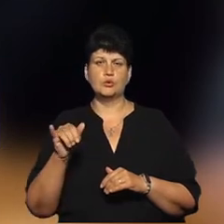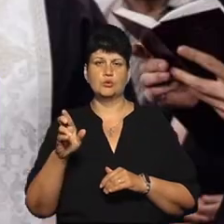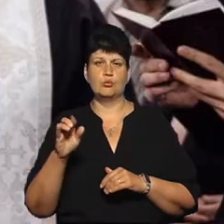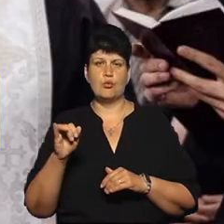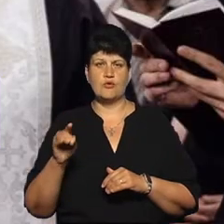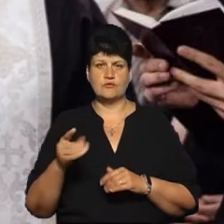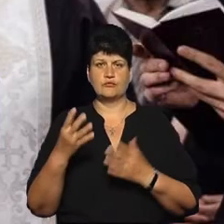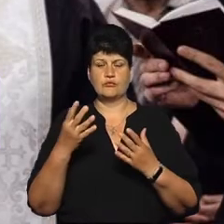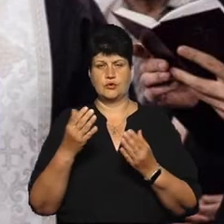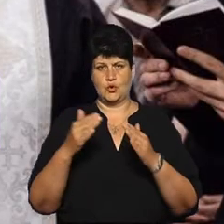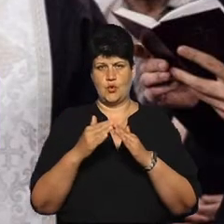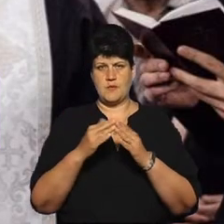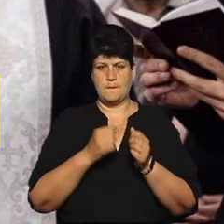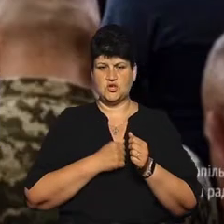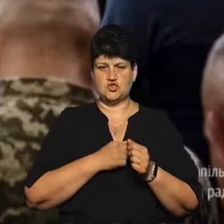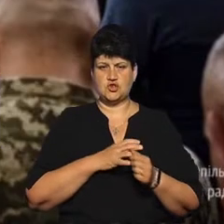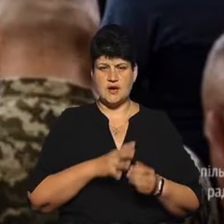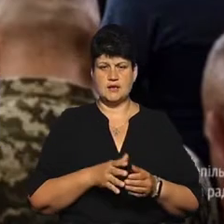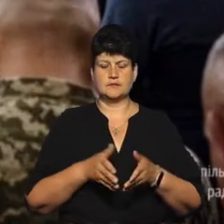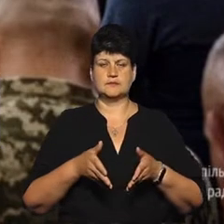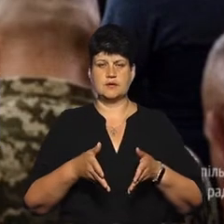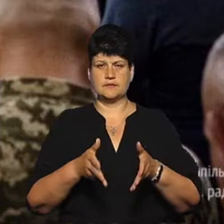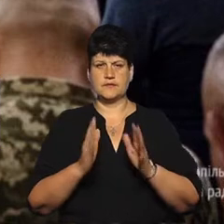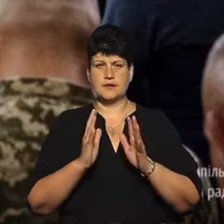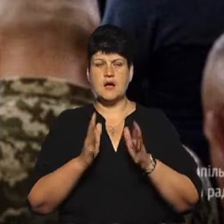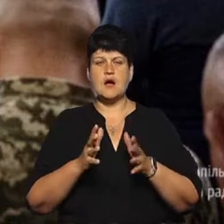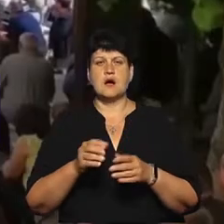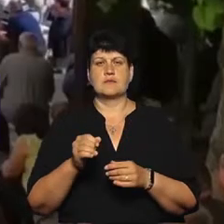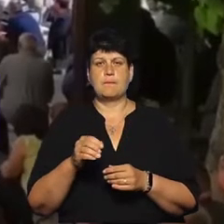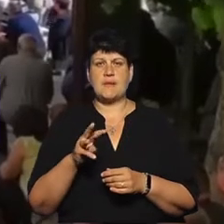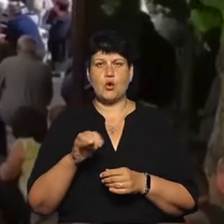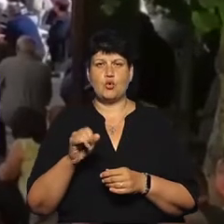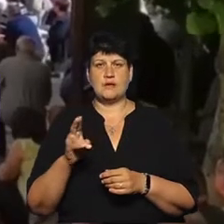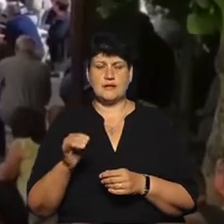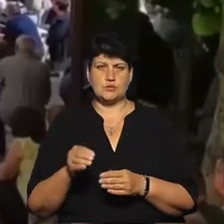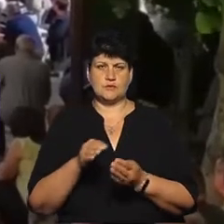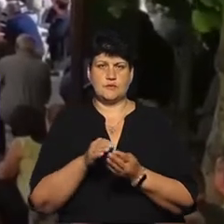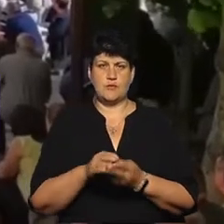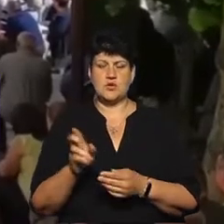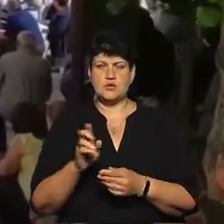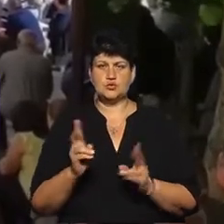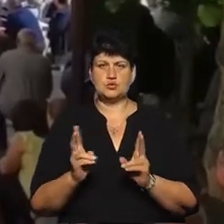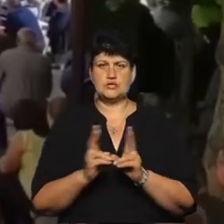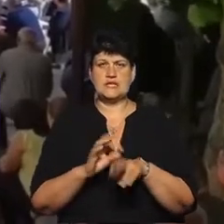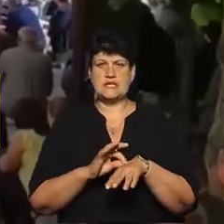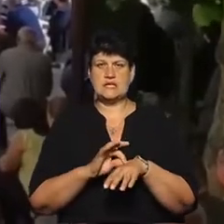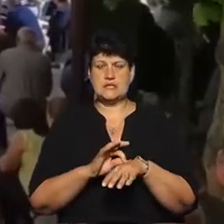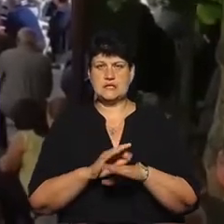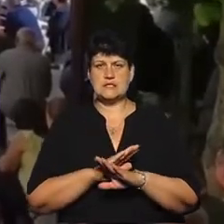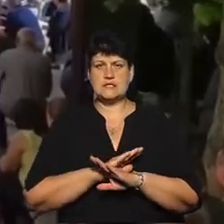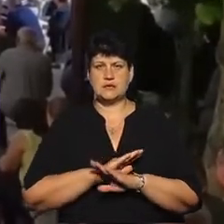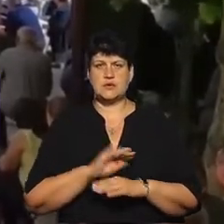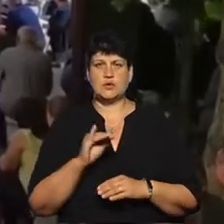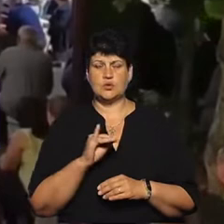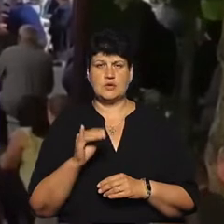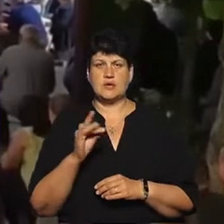Домі печалі. Поховали бійця на Алеї Героїв Миколинецького кладовища. У Бережанах зустріли тіло загиблого на Донеччині Юрія